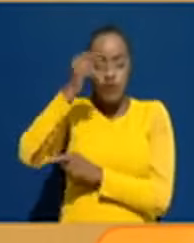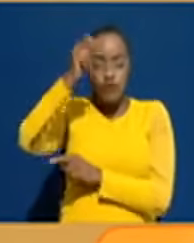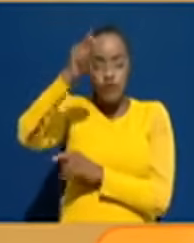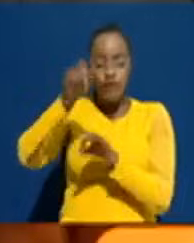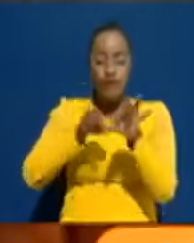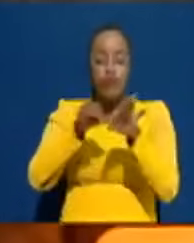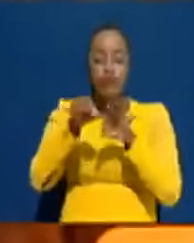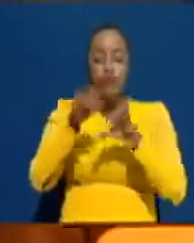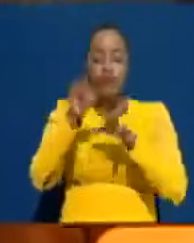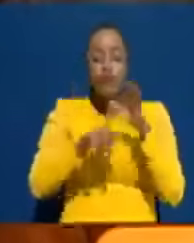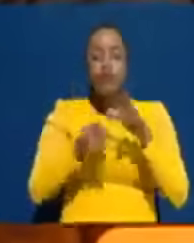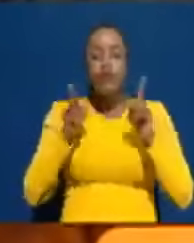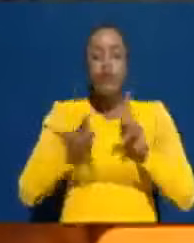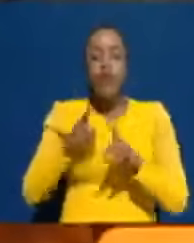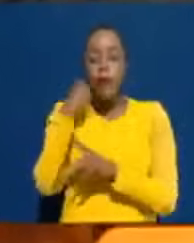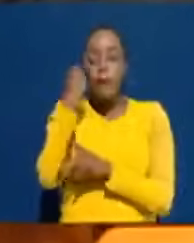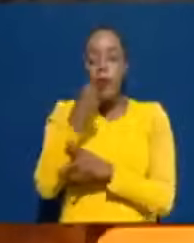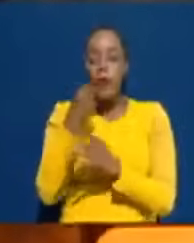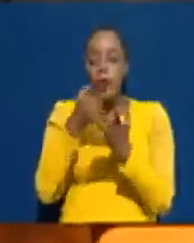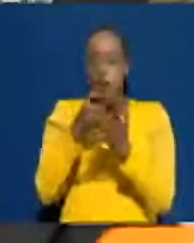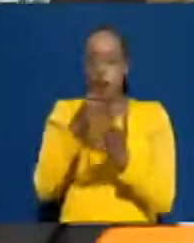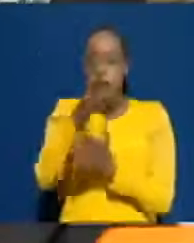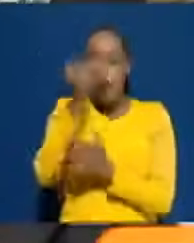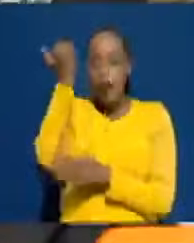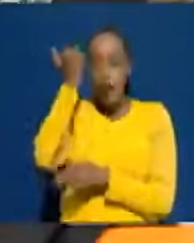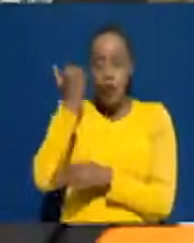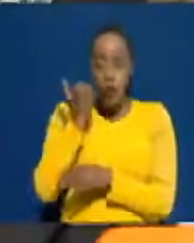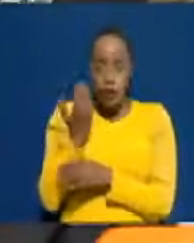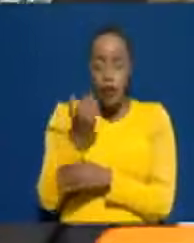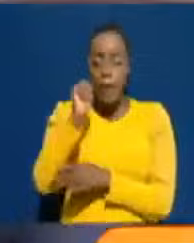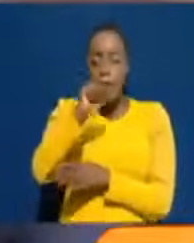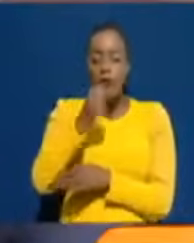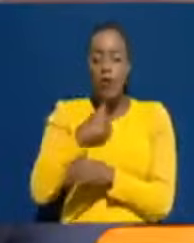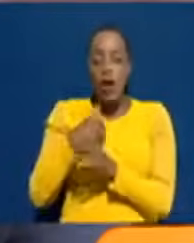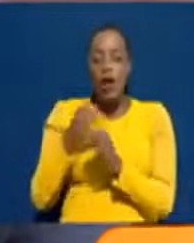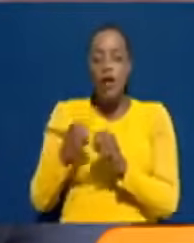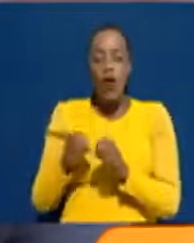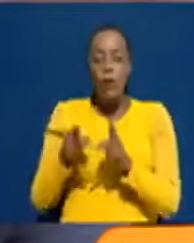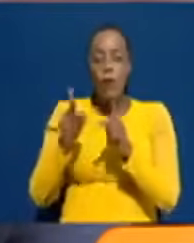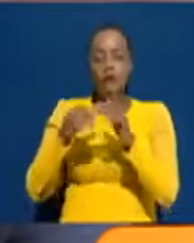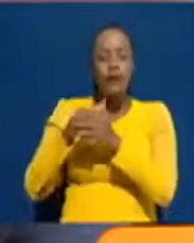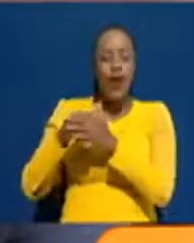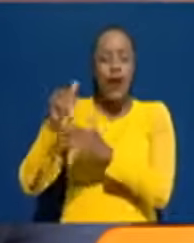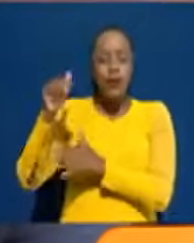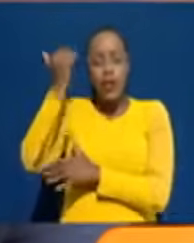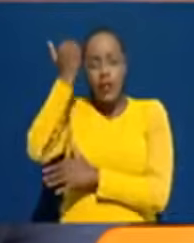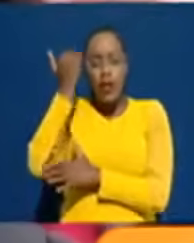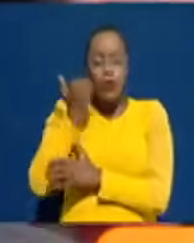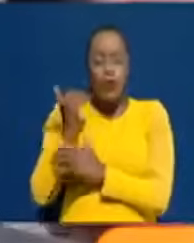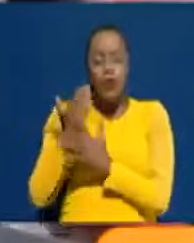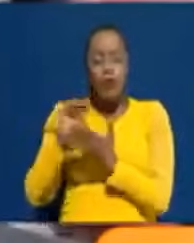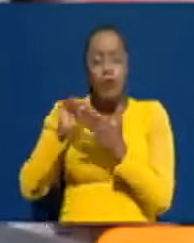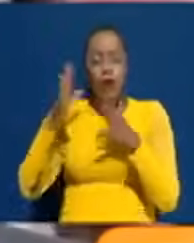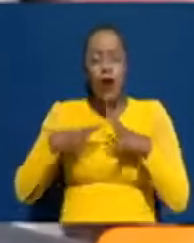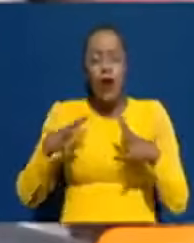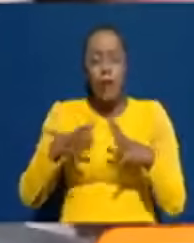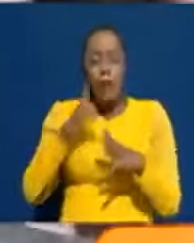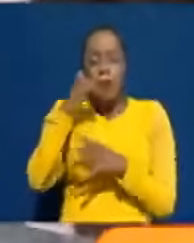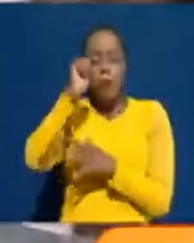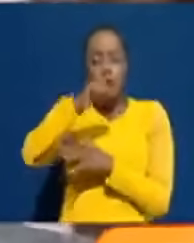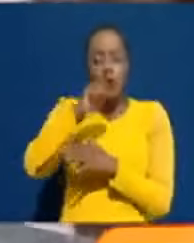kuwa kando na wale watakao kuwa katika mahakama, kuwe na nafasi nje ya mahakama ambapo watu zaidi